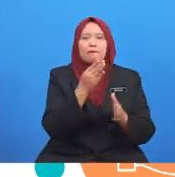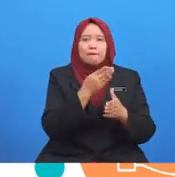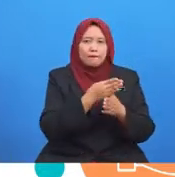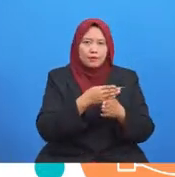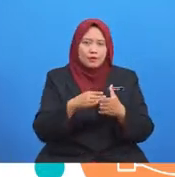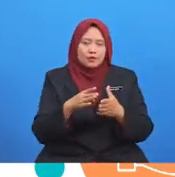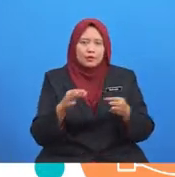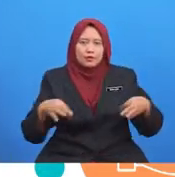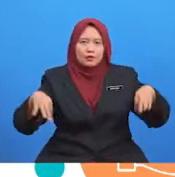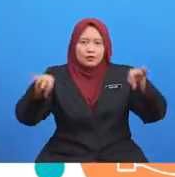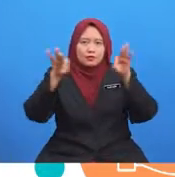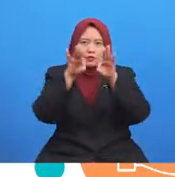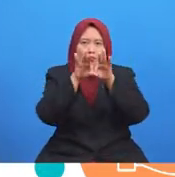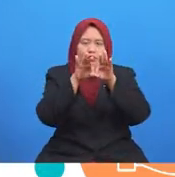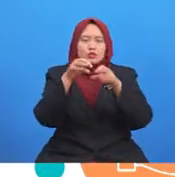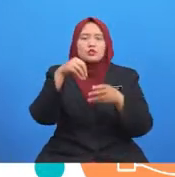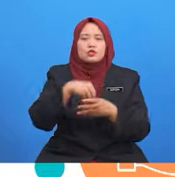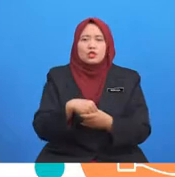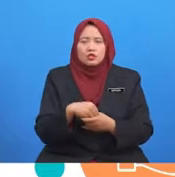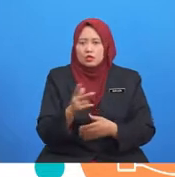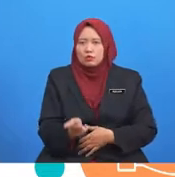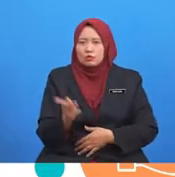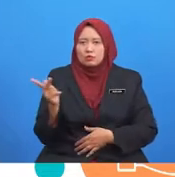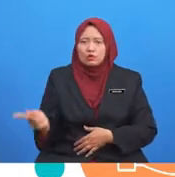dalam lakaran produk yang dihasilkan.